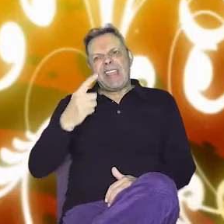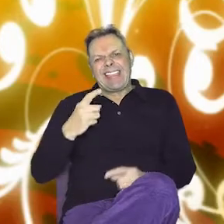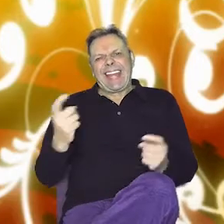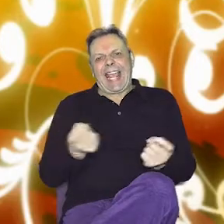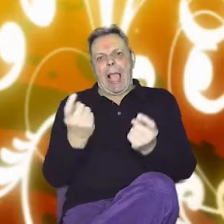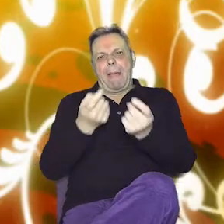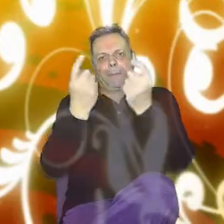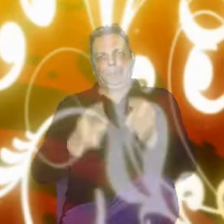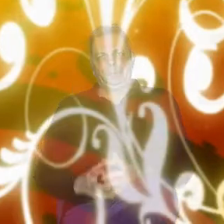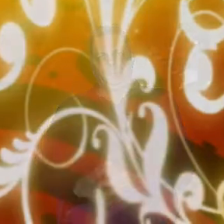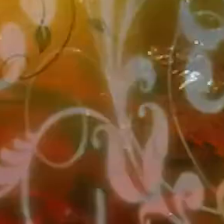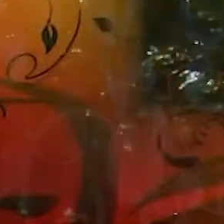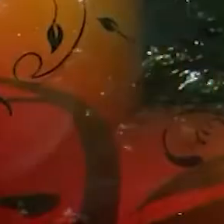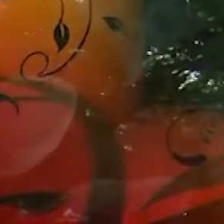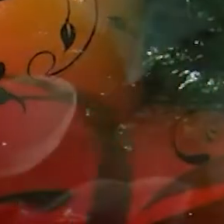2 minute reklame.